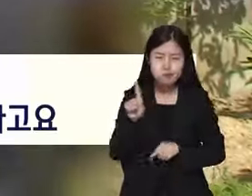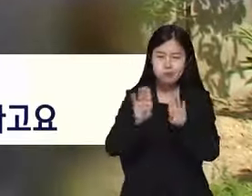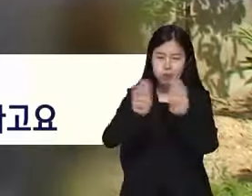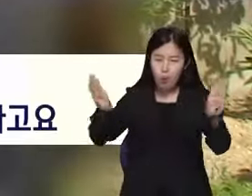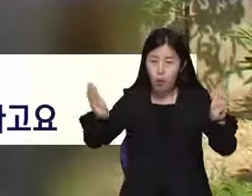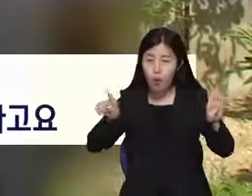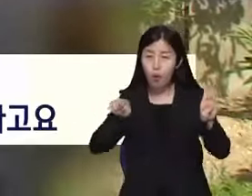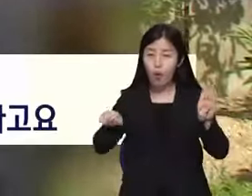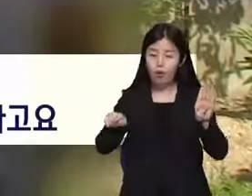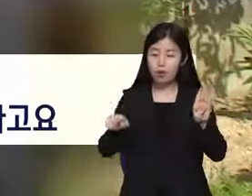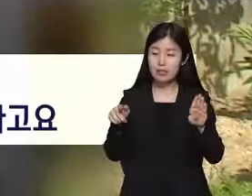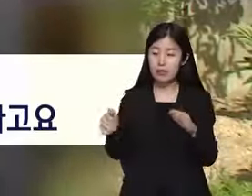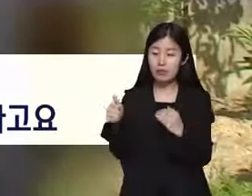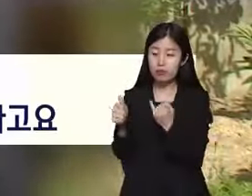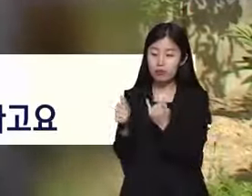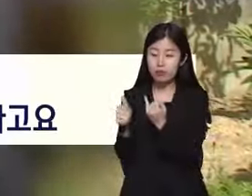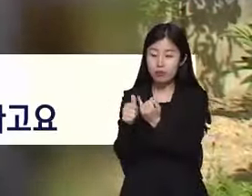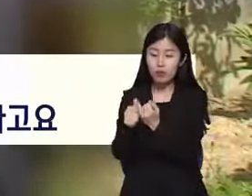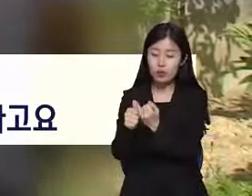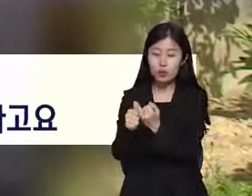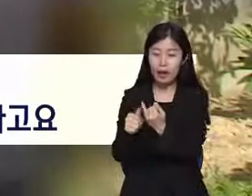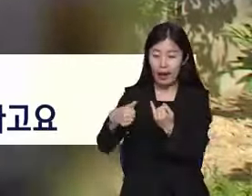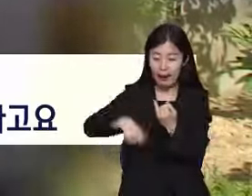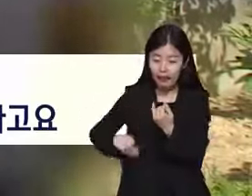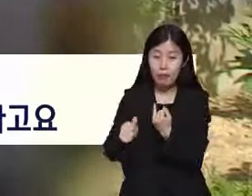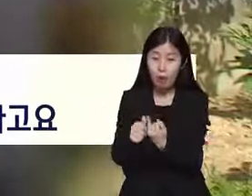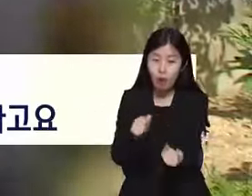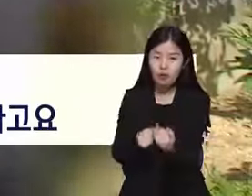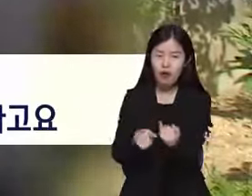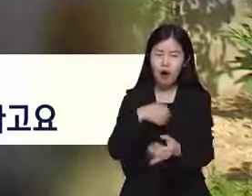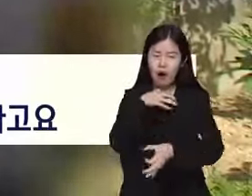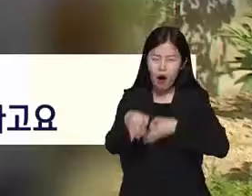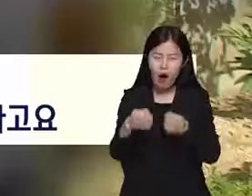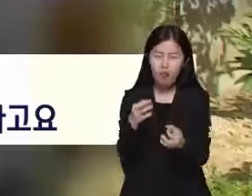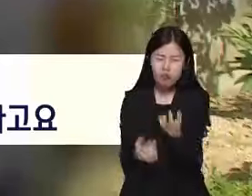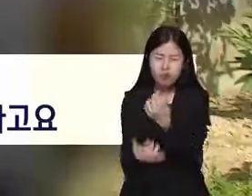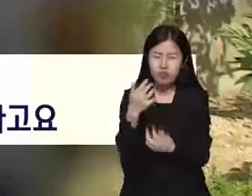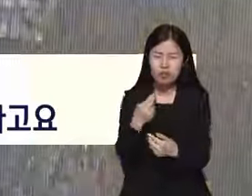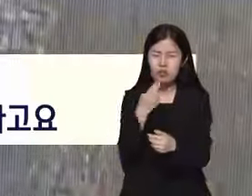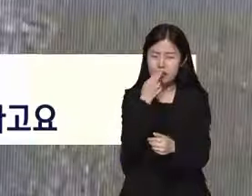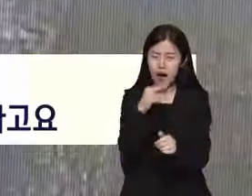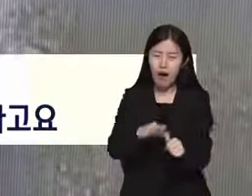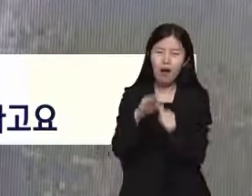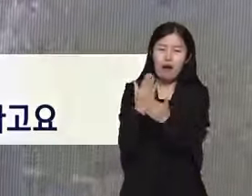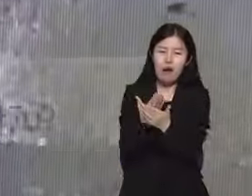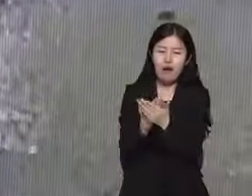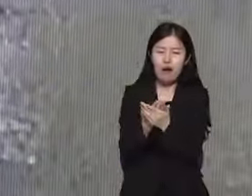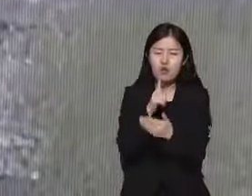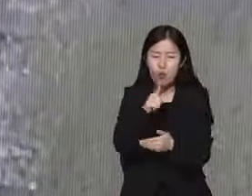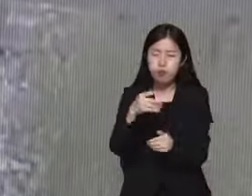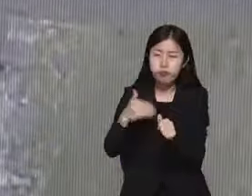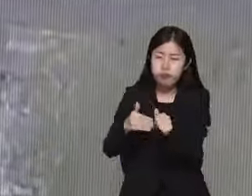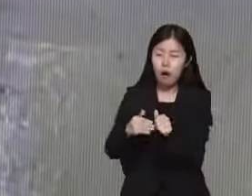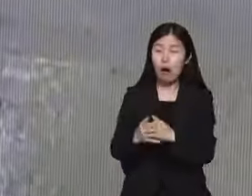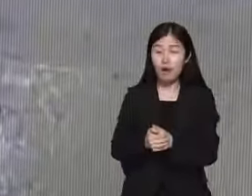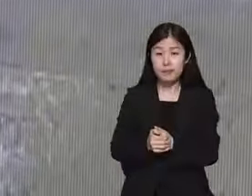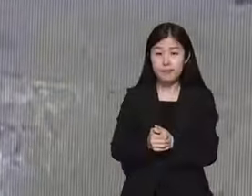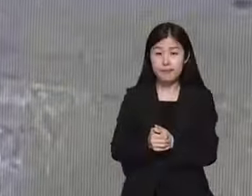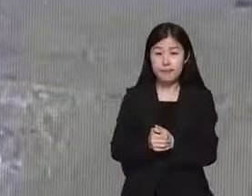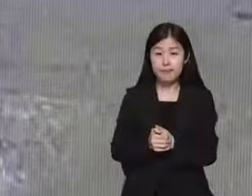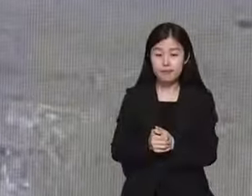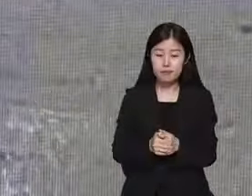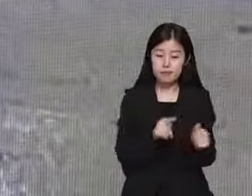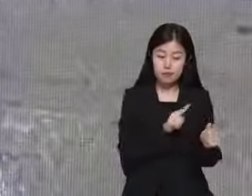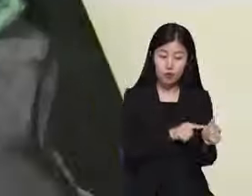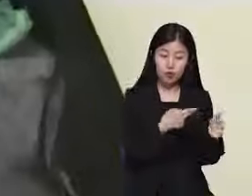들고 계셨던 거죠. 살려주세요. 불 났어요. 신고해주세요. 그러시더라고요. 60대 A씨가 옆 건물에